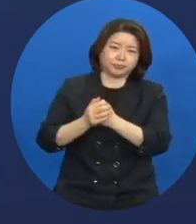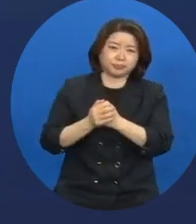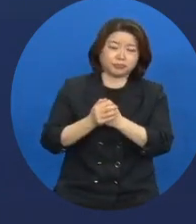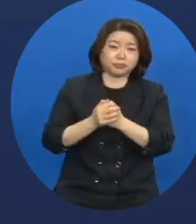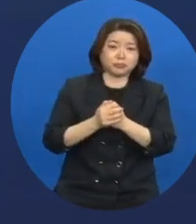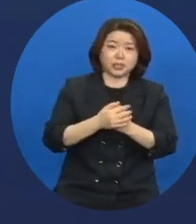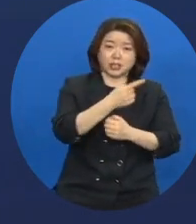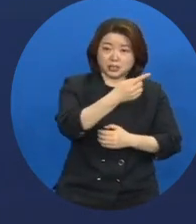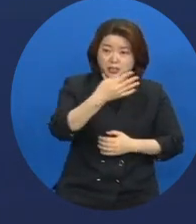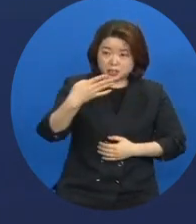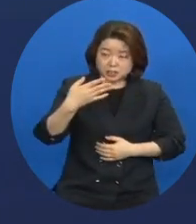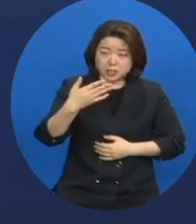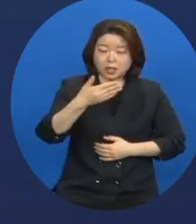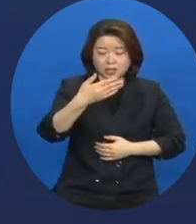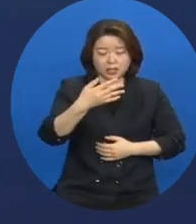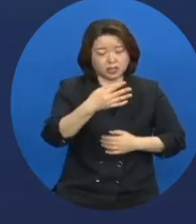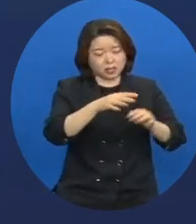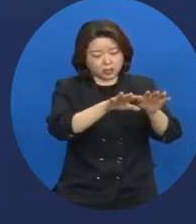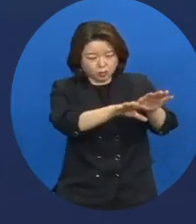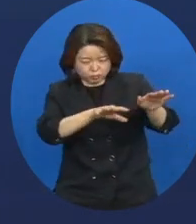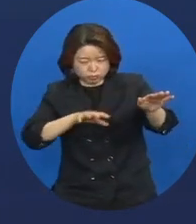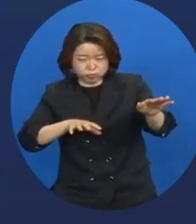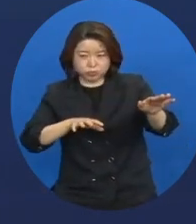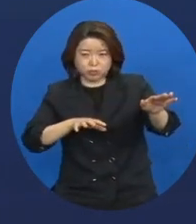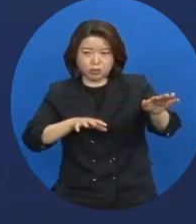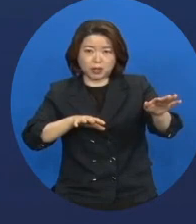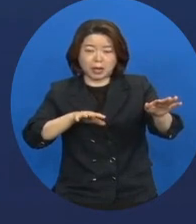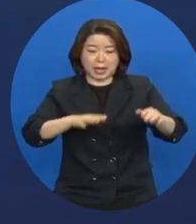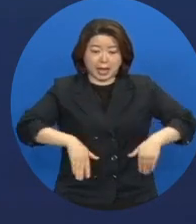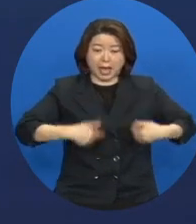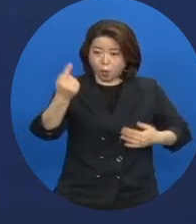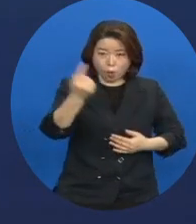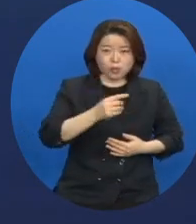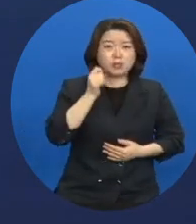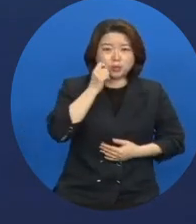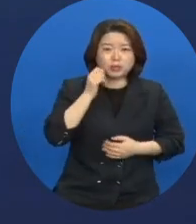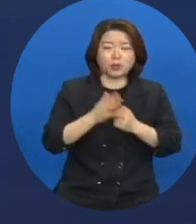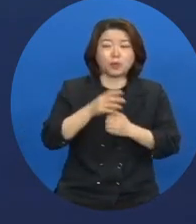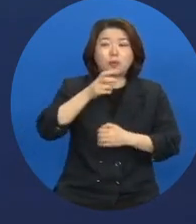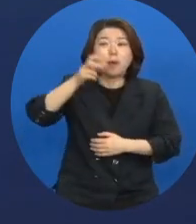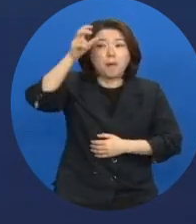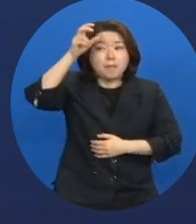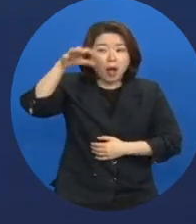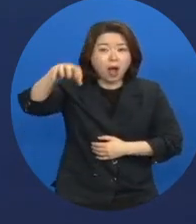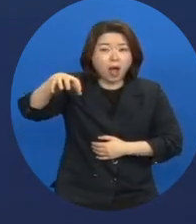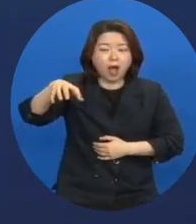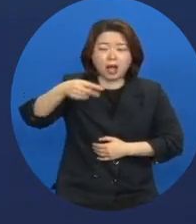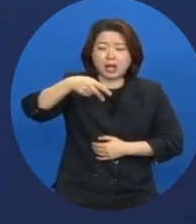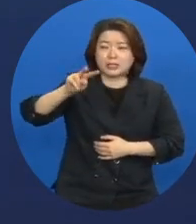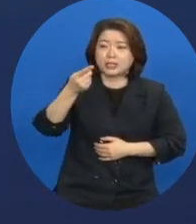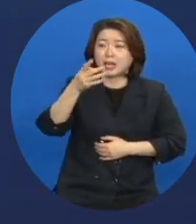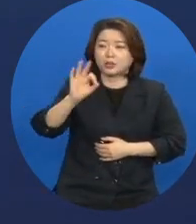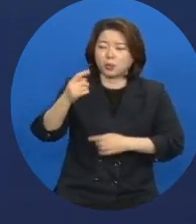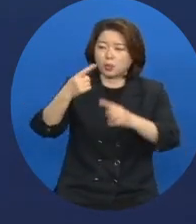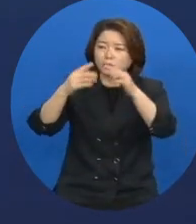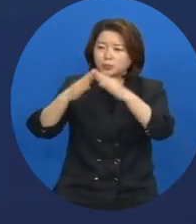때 피난 내려오지 못하시고 평양 근처 사동교회